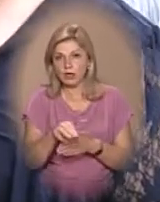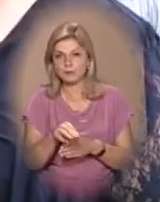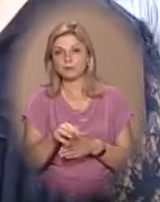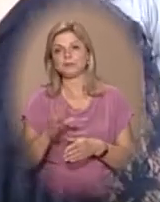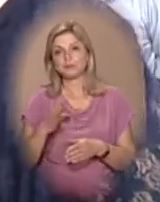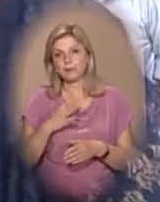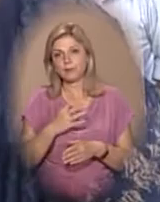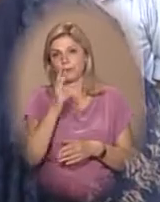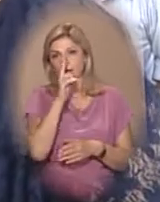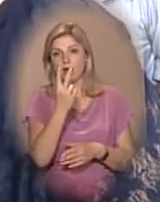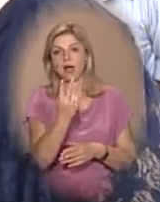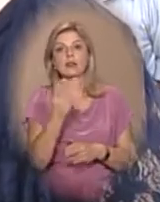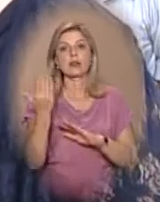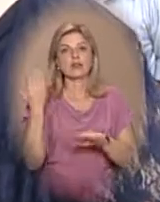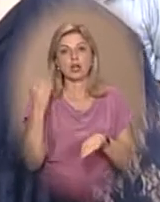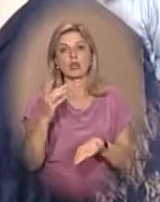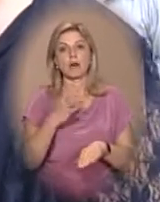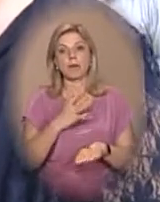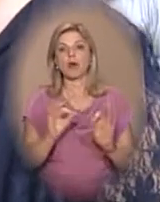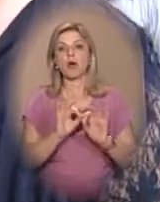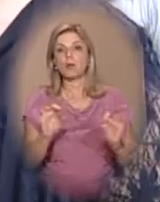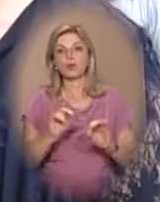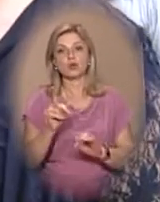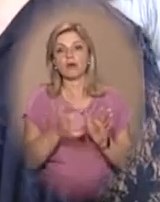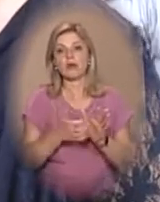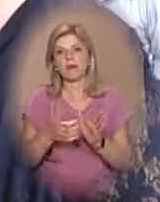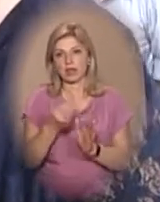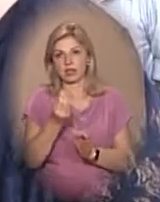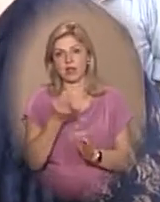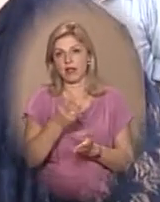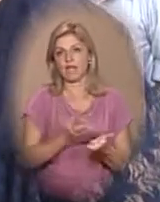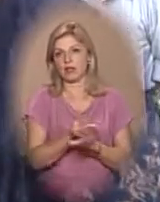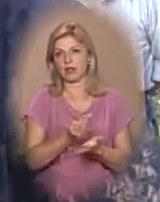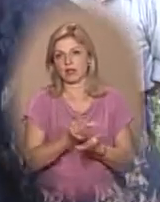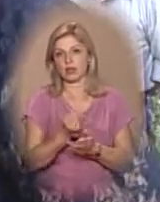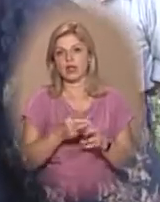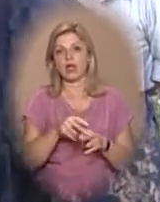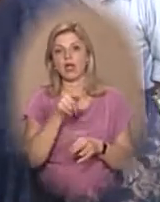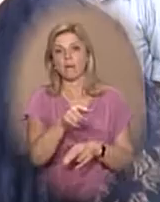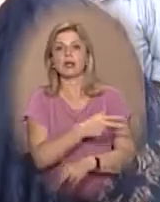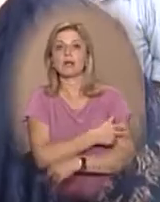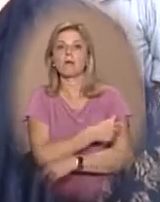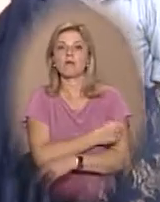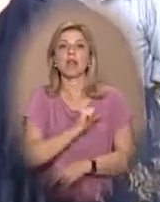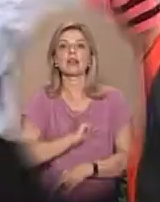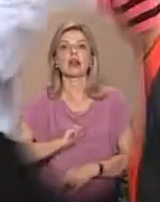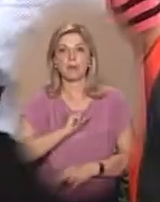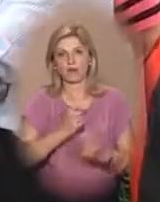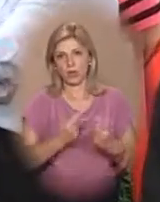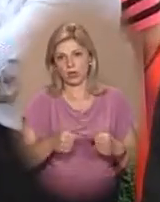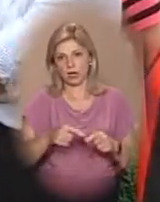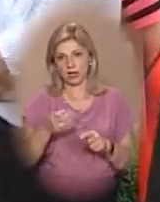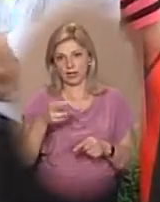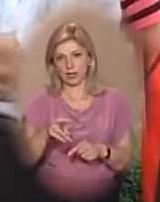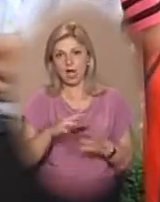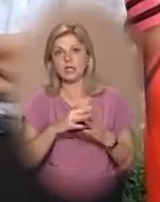було 2 місяці тому нам доведено, що не вистачає коштів для фінансування іменно філії терапевтичного відділення.